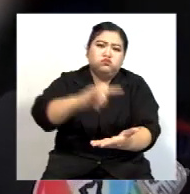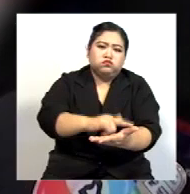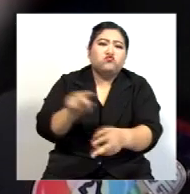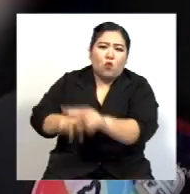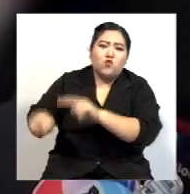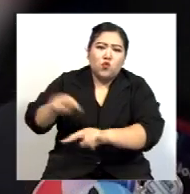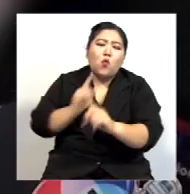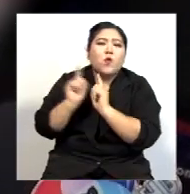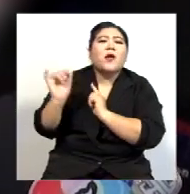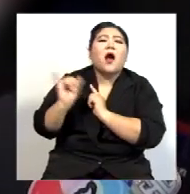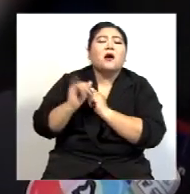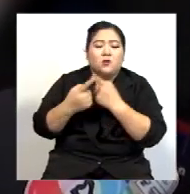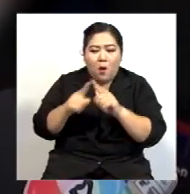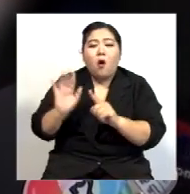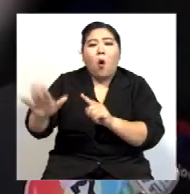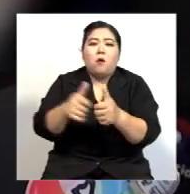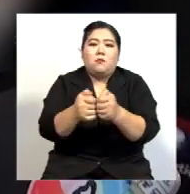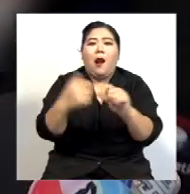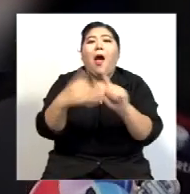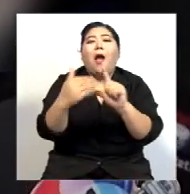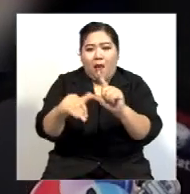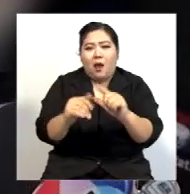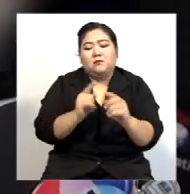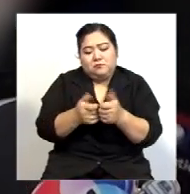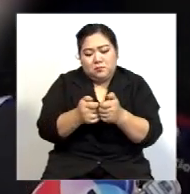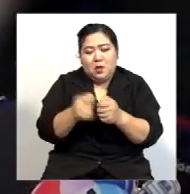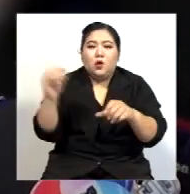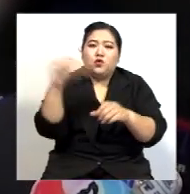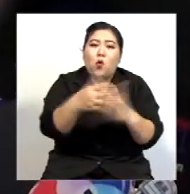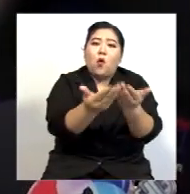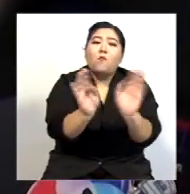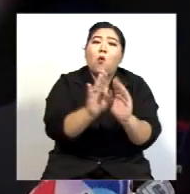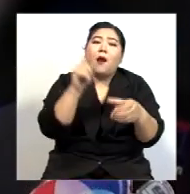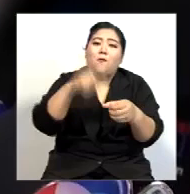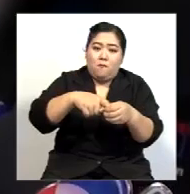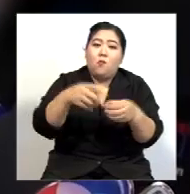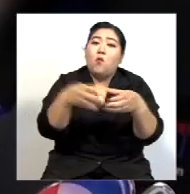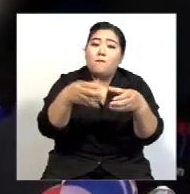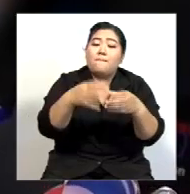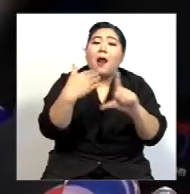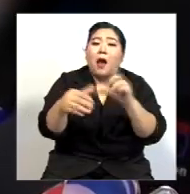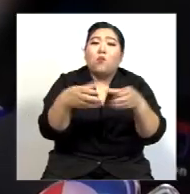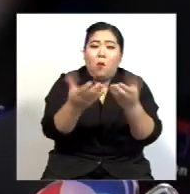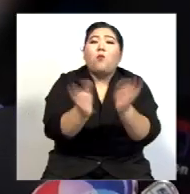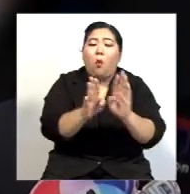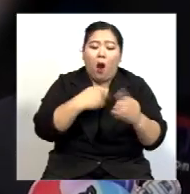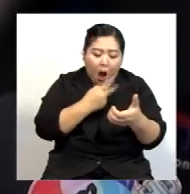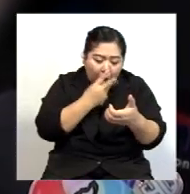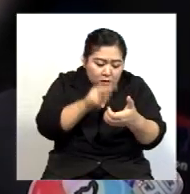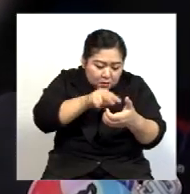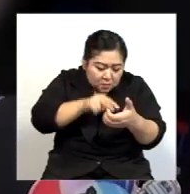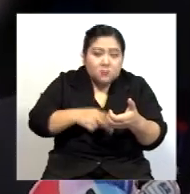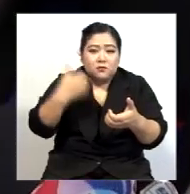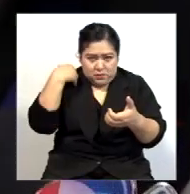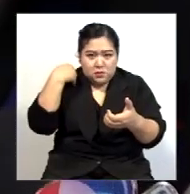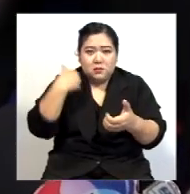าคุณแม่เลยครับ เขาโทรเข้าไปในกลุ่มแฟมิลี่ค่ะของที่บ้าน แล้วอย่างวันนี้น้องได้มีการขออะไรเป็นพิเศ